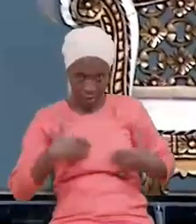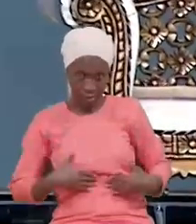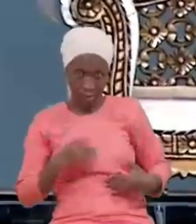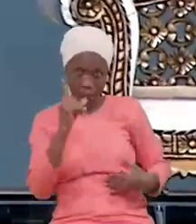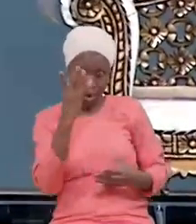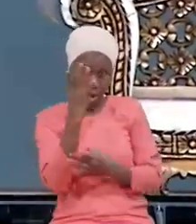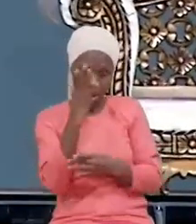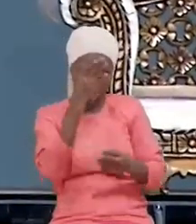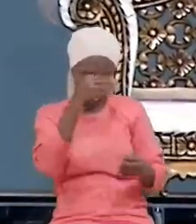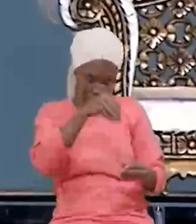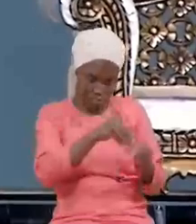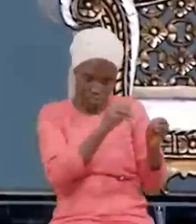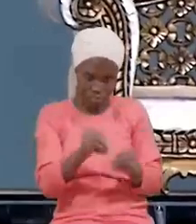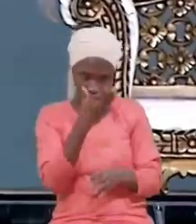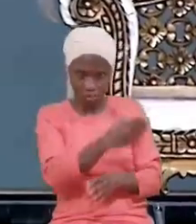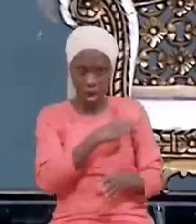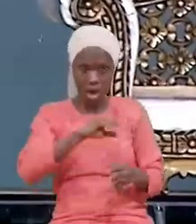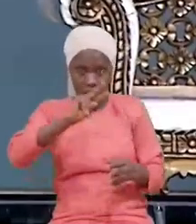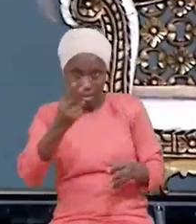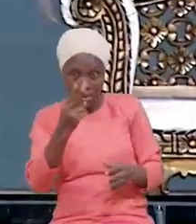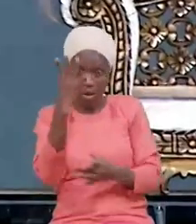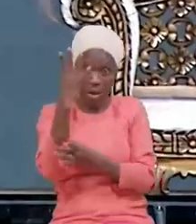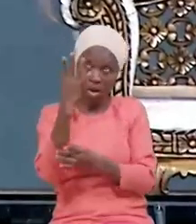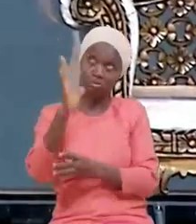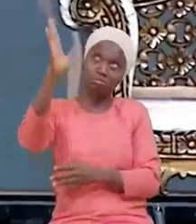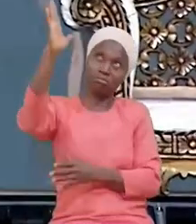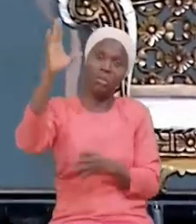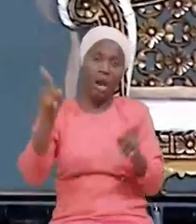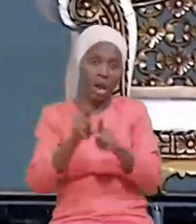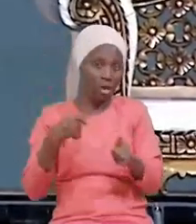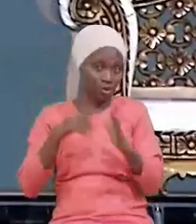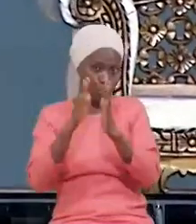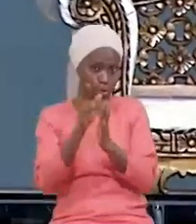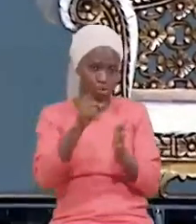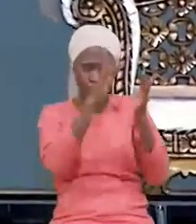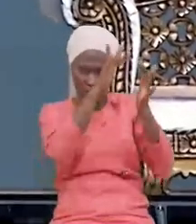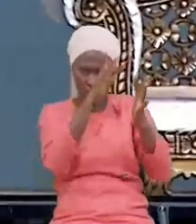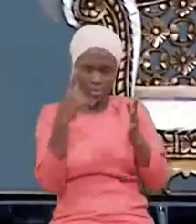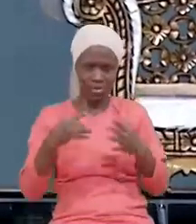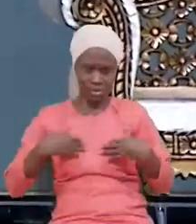Et comme nous prions, espérez la guérison